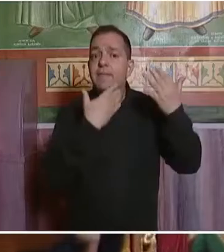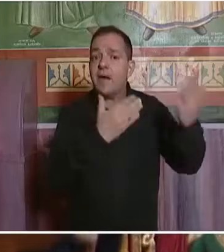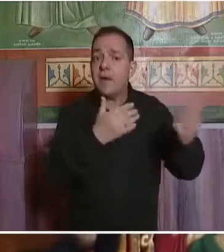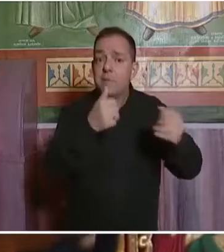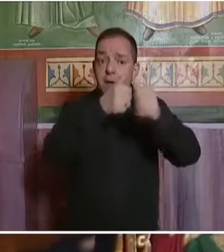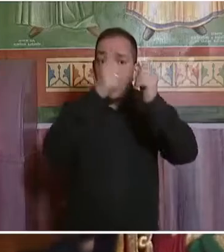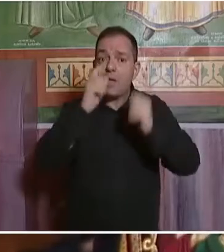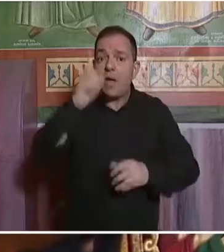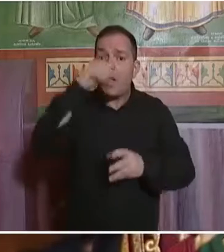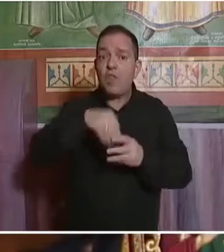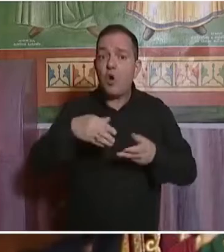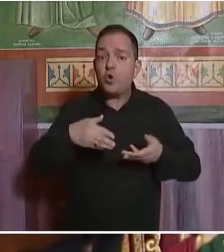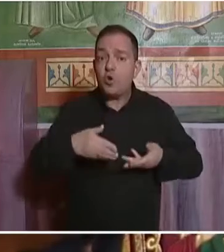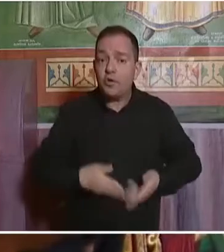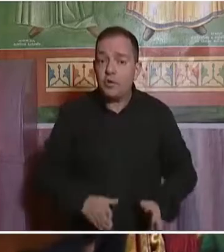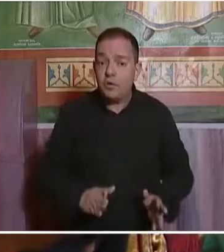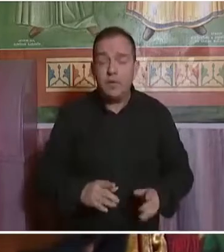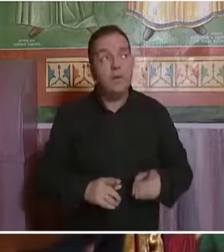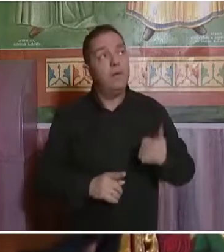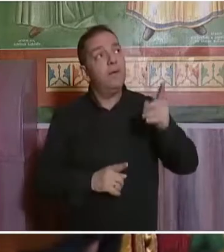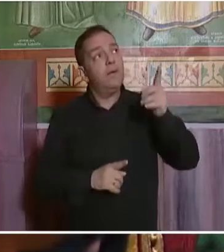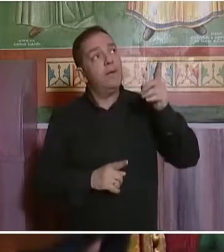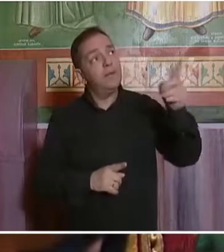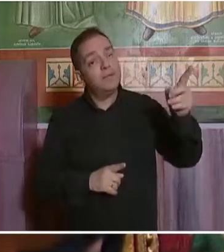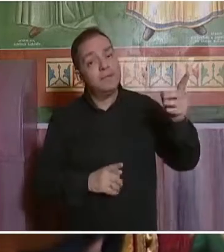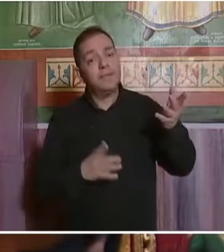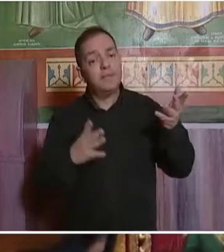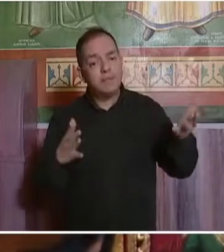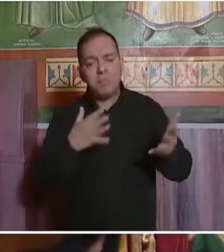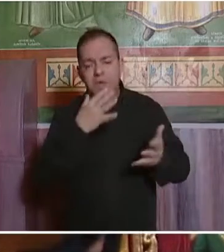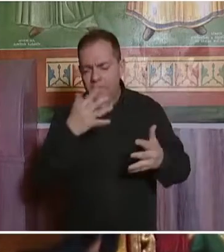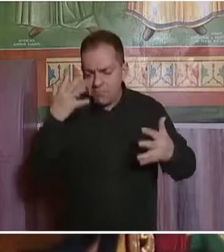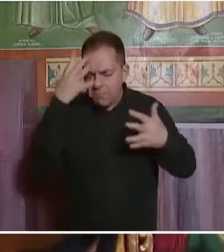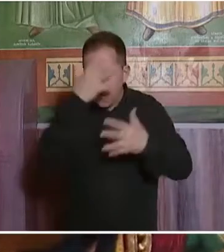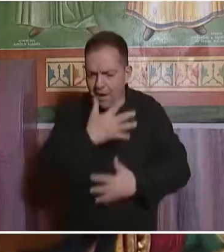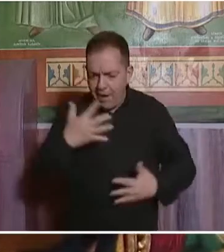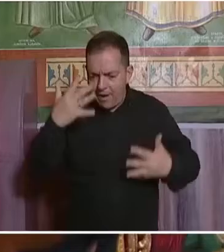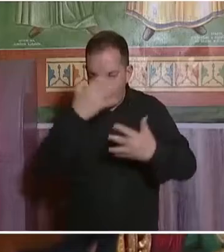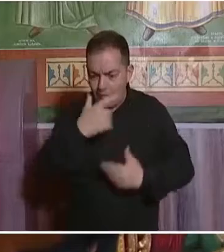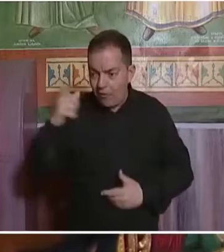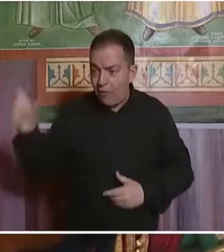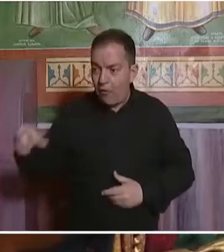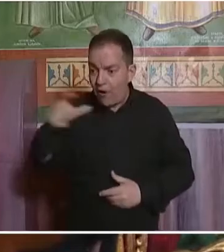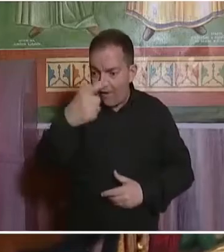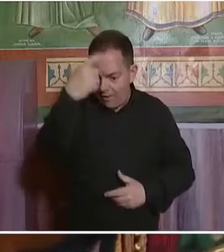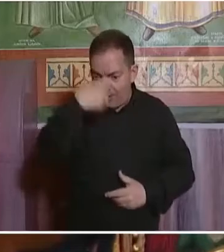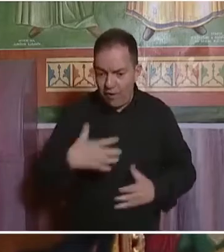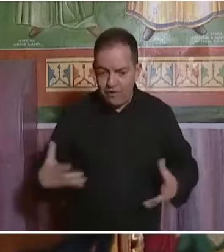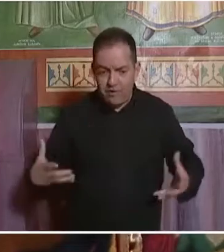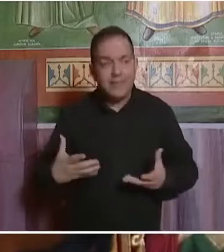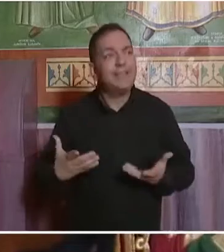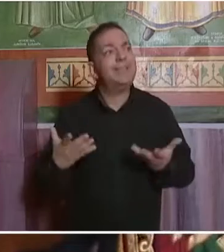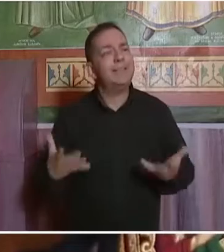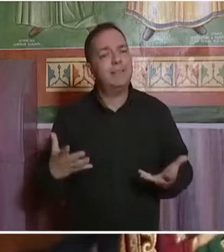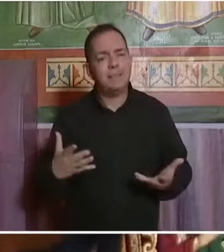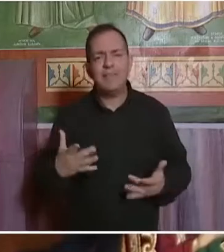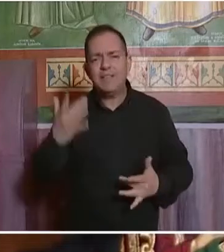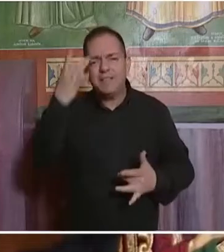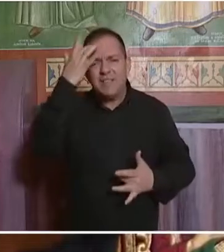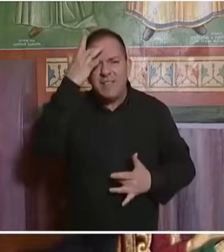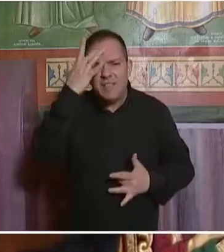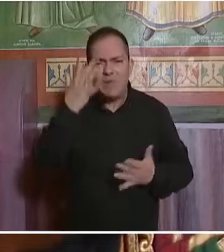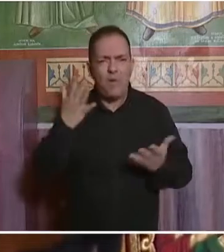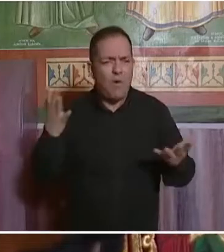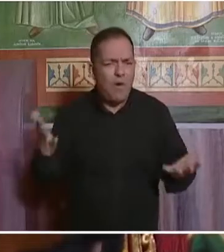Θεοτόκε Μαρία, σύ που είσαι το λουτρό μέσα στο οποίο πλένεται και